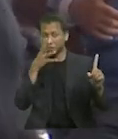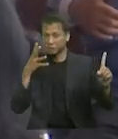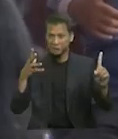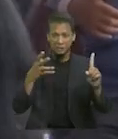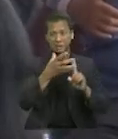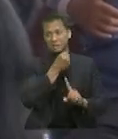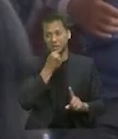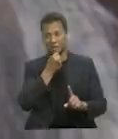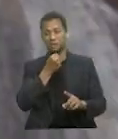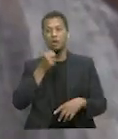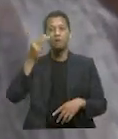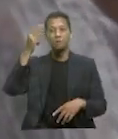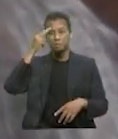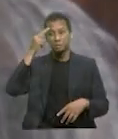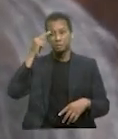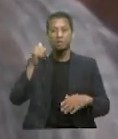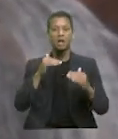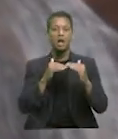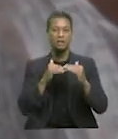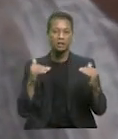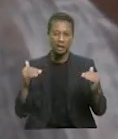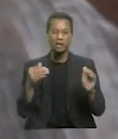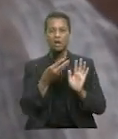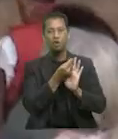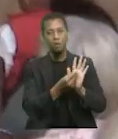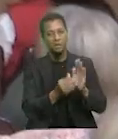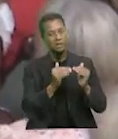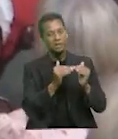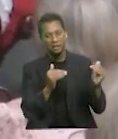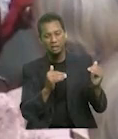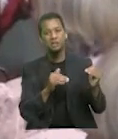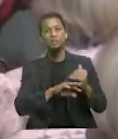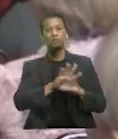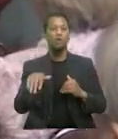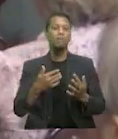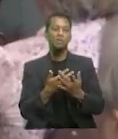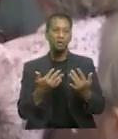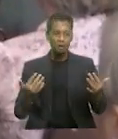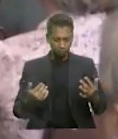memberikan keadilan dan kemakmuran bagi seluruh rakyatnya. Tim Liputan iNews melaporkan.